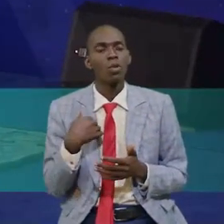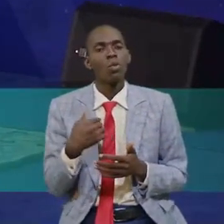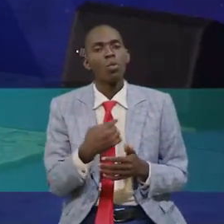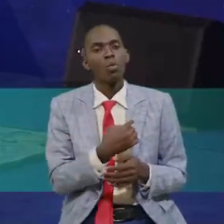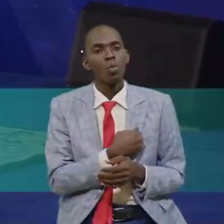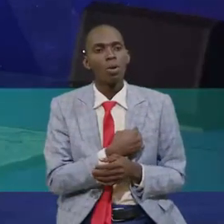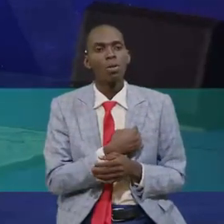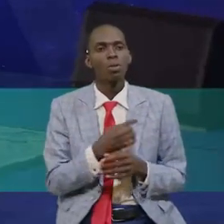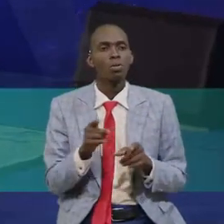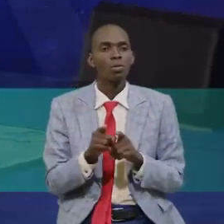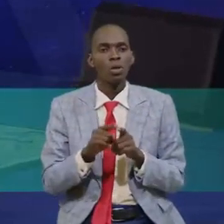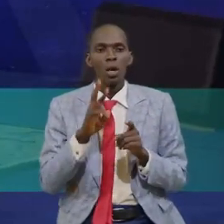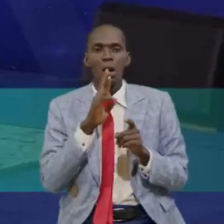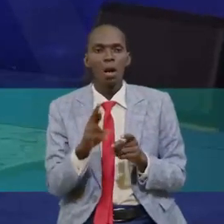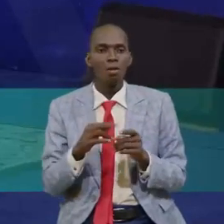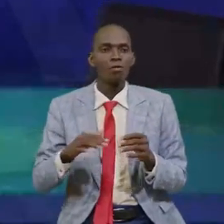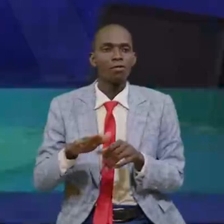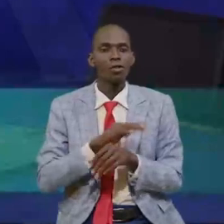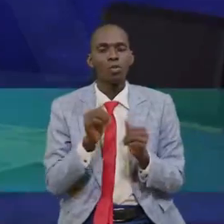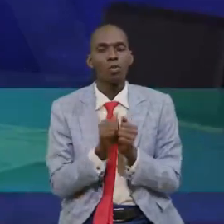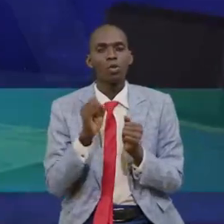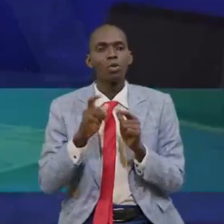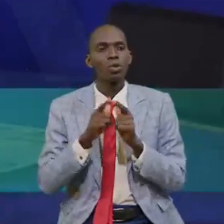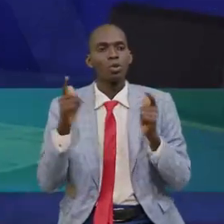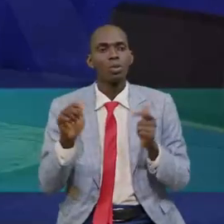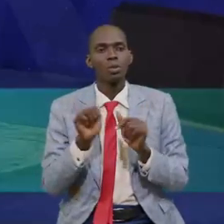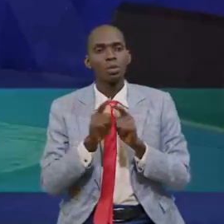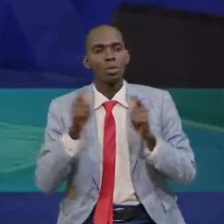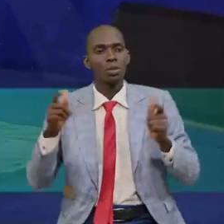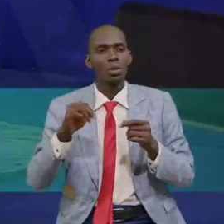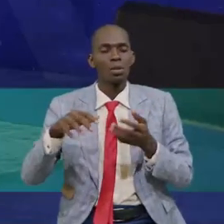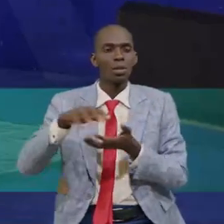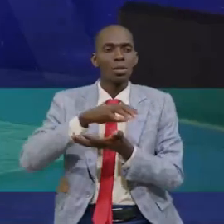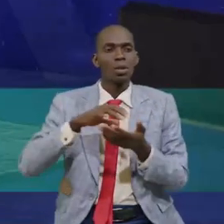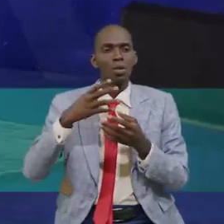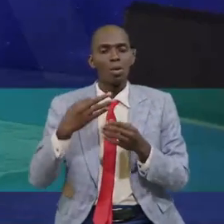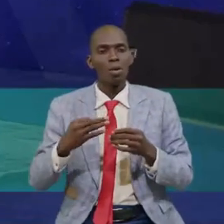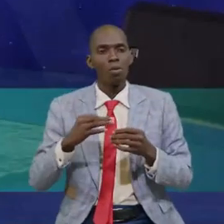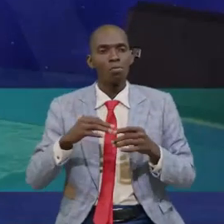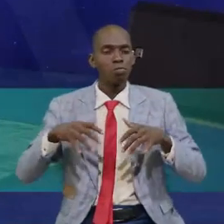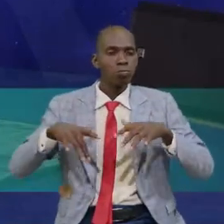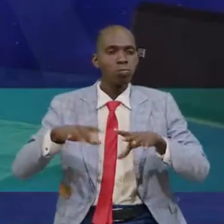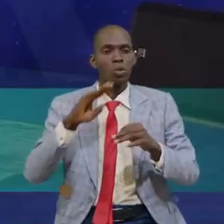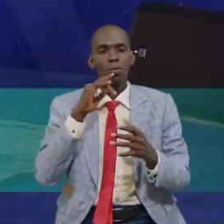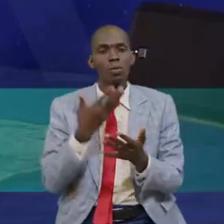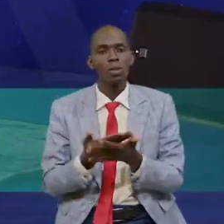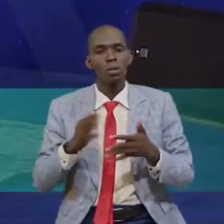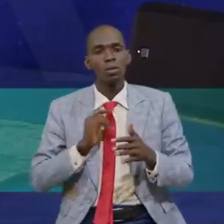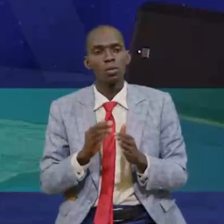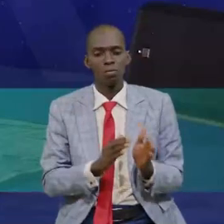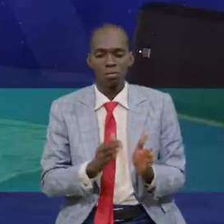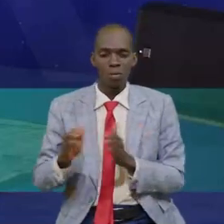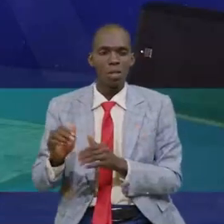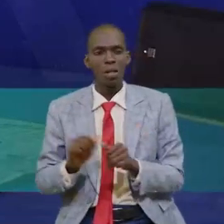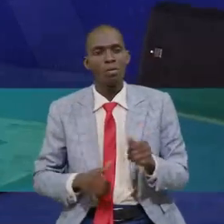puisque donc environnés d'une si grande nuée de témoins, rejetons tout fardeau et